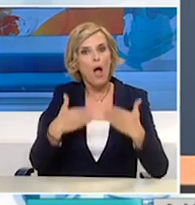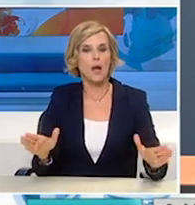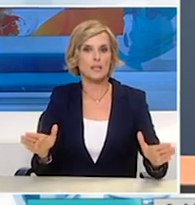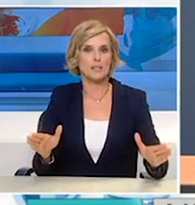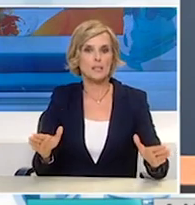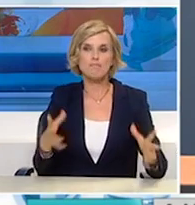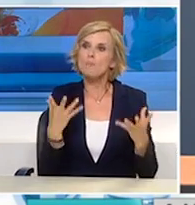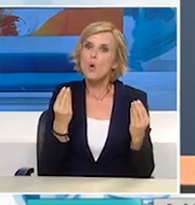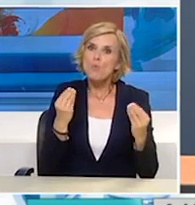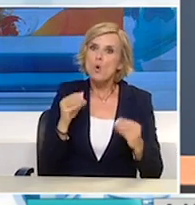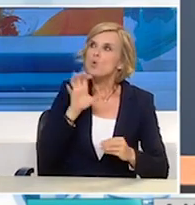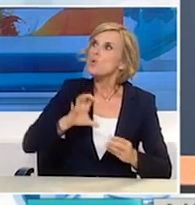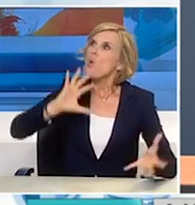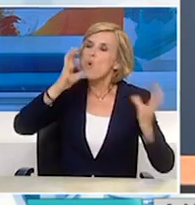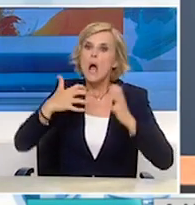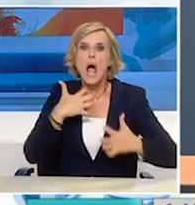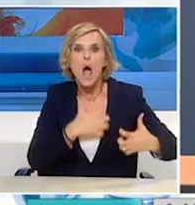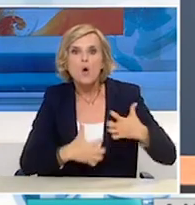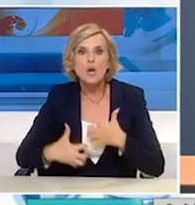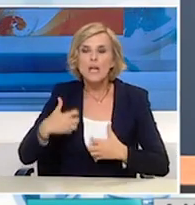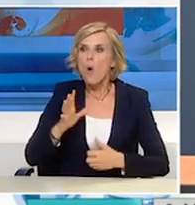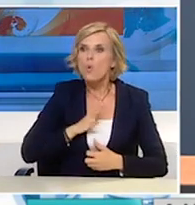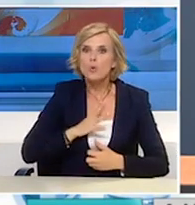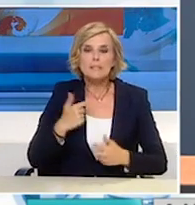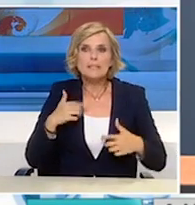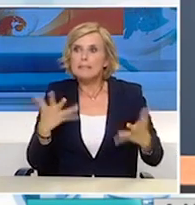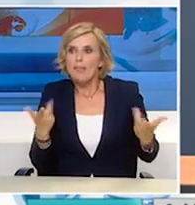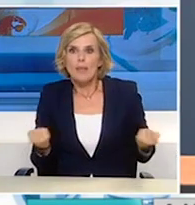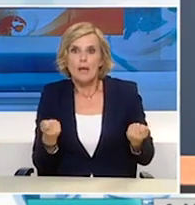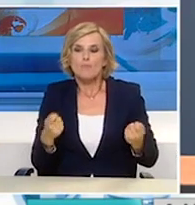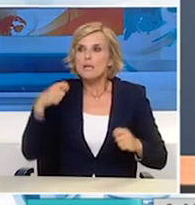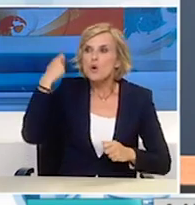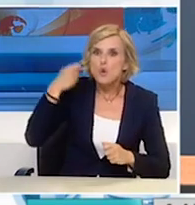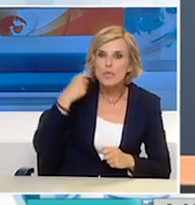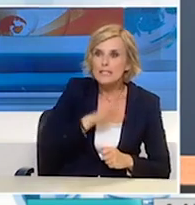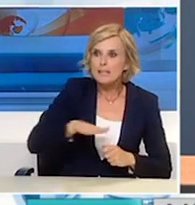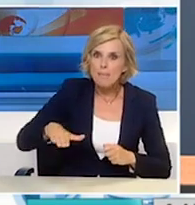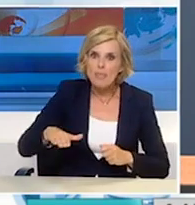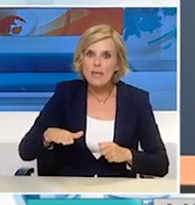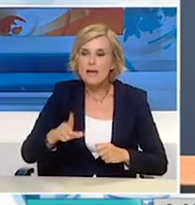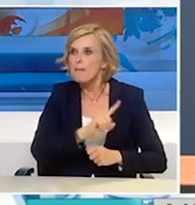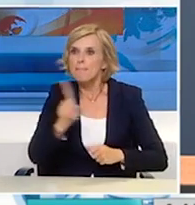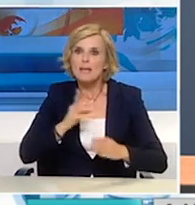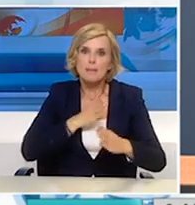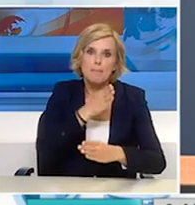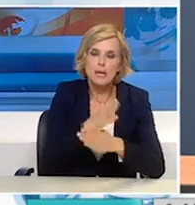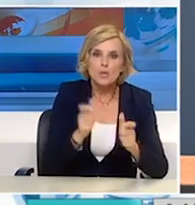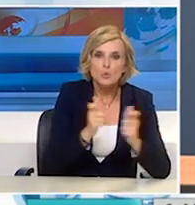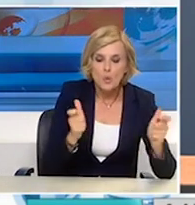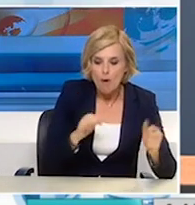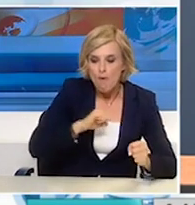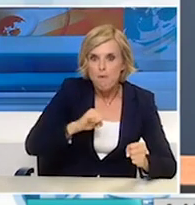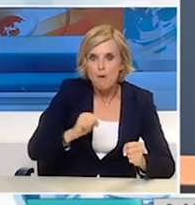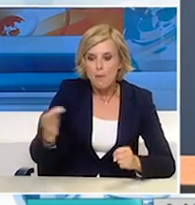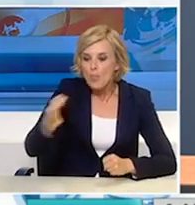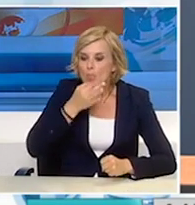κόσμου εκφράζουν την αγωνία των ανθρώπων προς τη μια ή την άλλη κατεύθυνση. Πολλοί γονείς δεν θέλουν να στείλουν τα μικρά παιδιά στο σχολείο, επικαλούμενοι